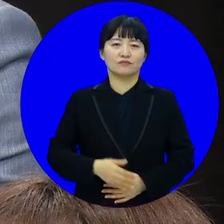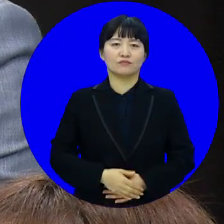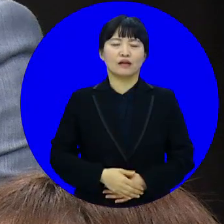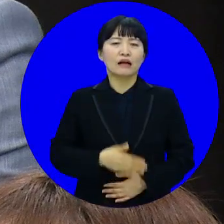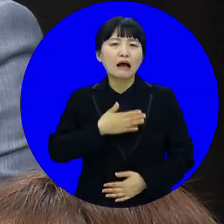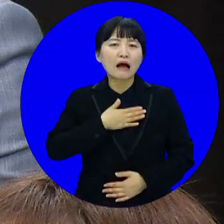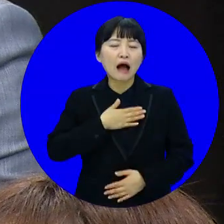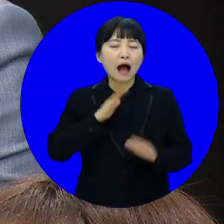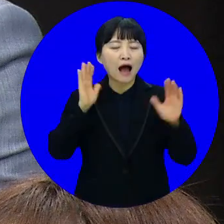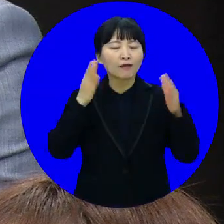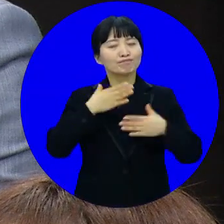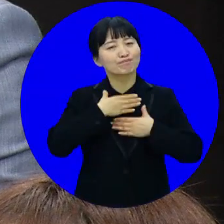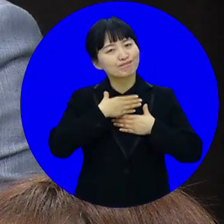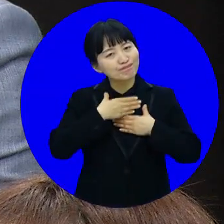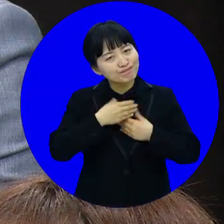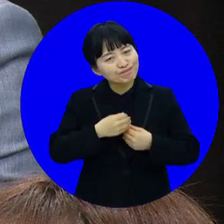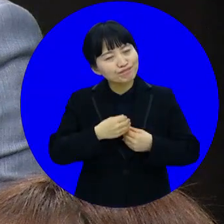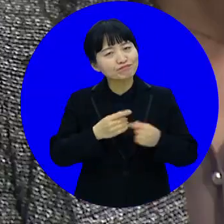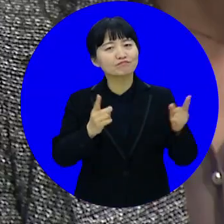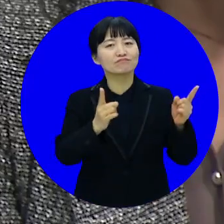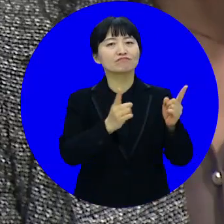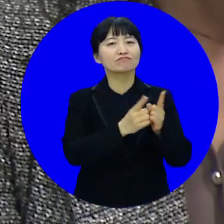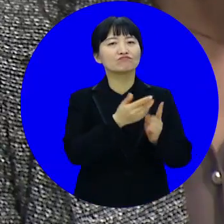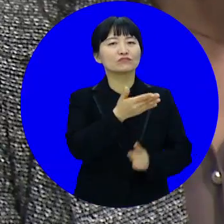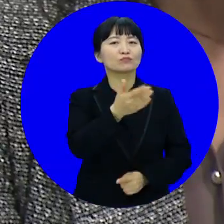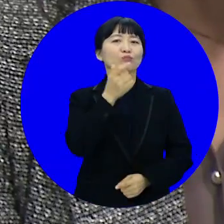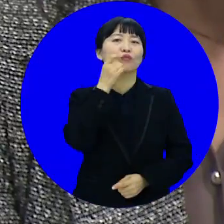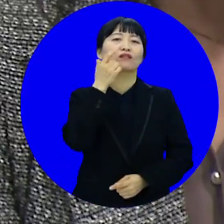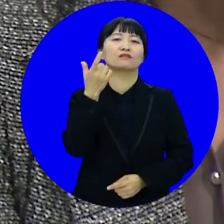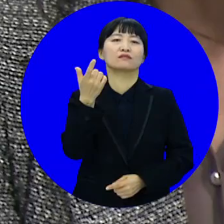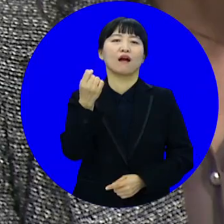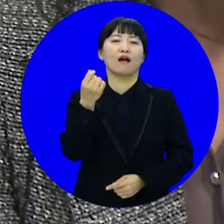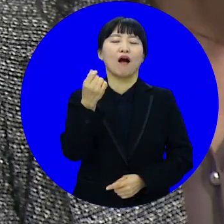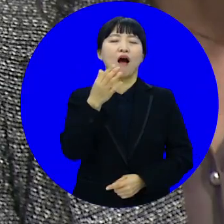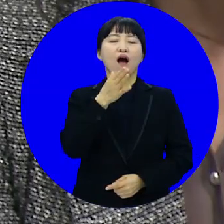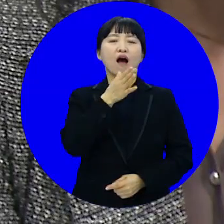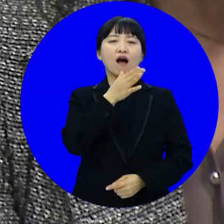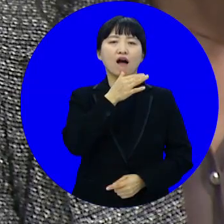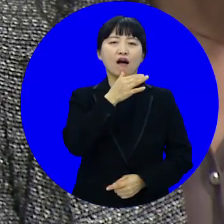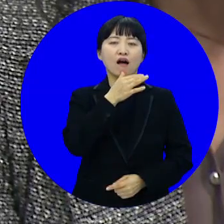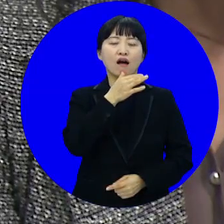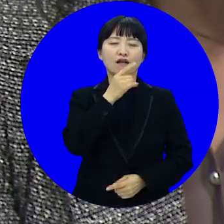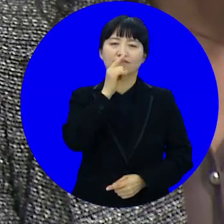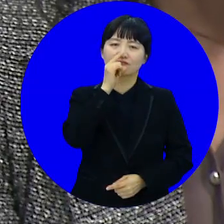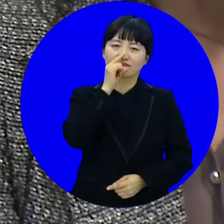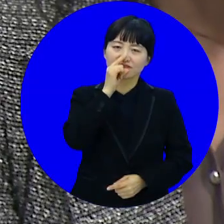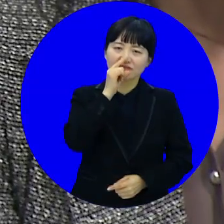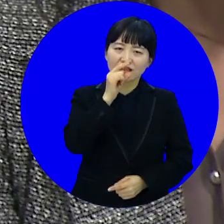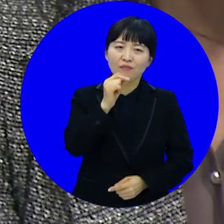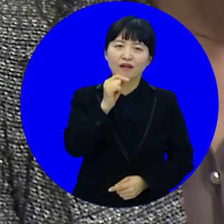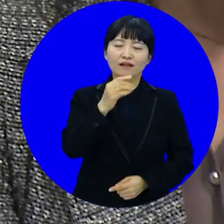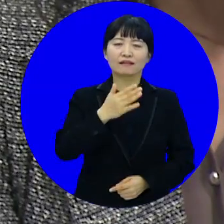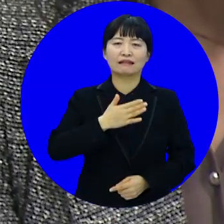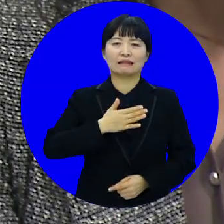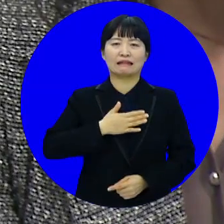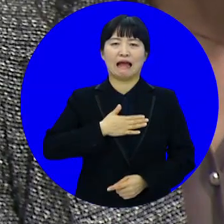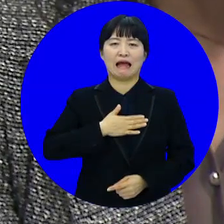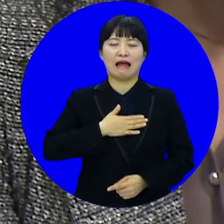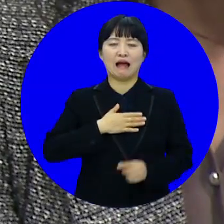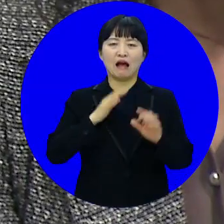너무 편하게 아빠한테 보내지 않았구나. 얼마나 제가 이렇게 민감하게